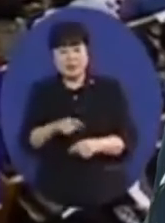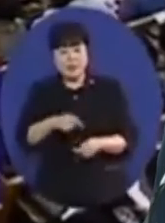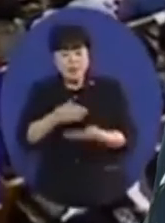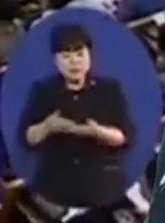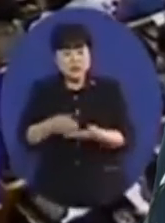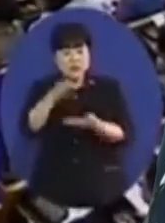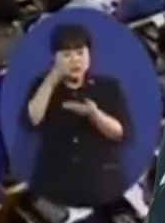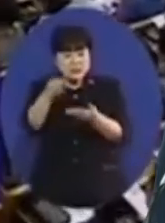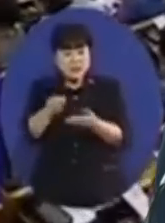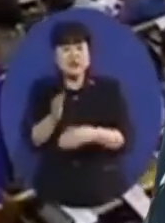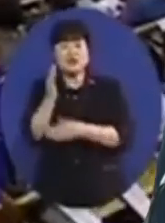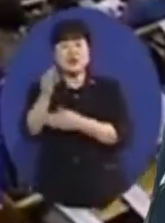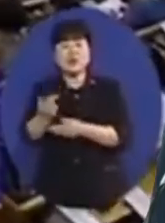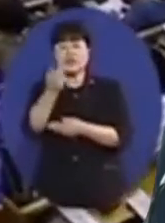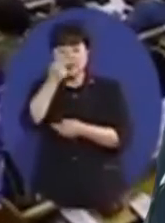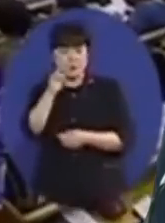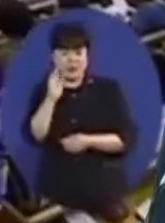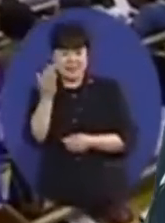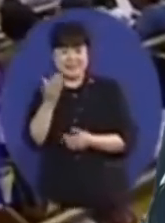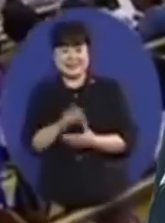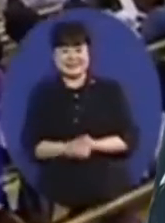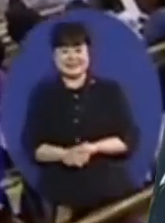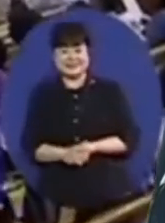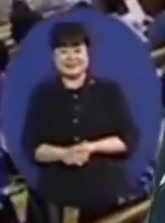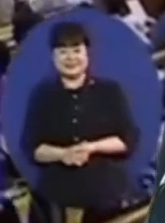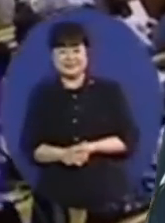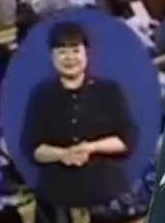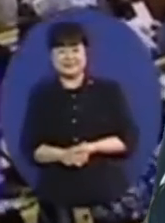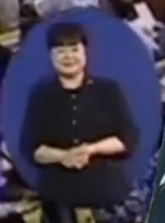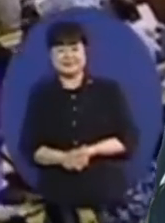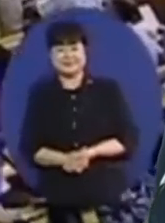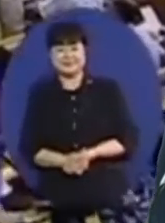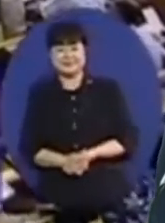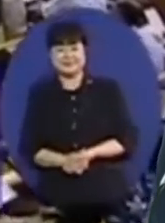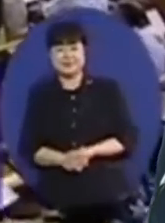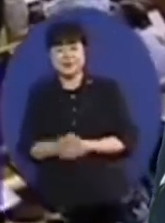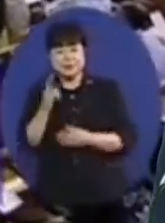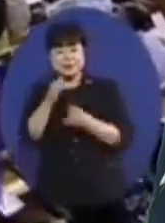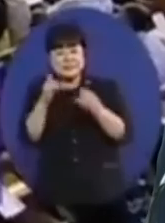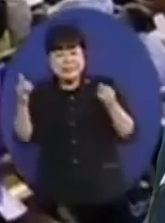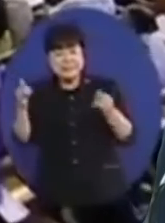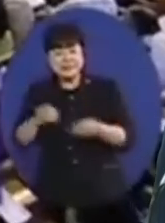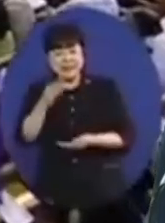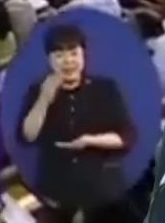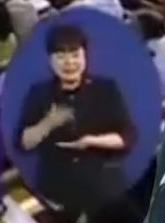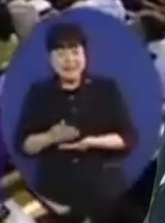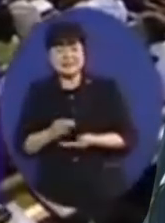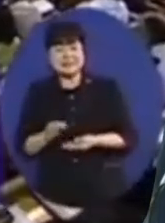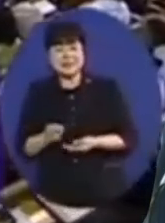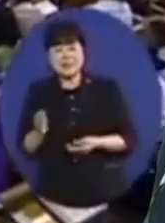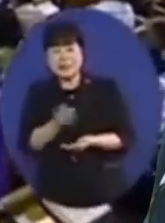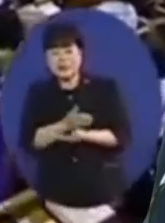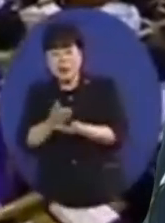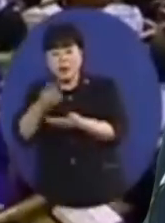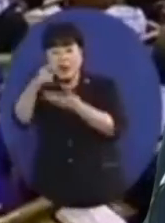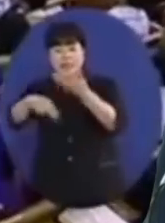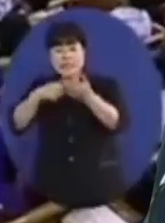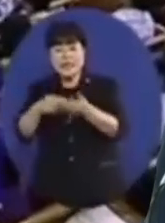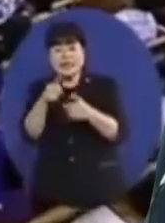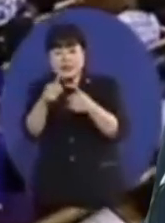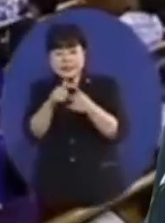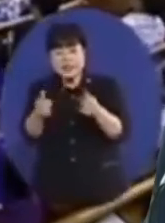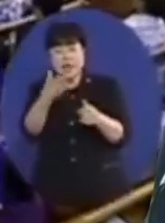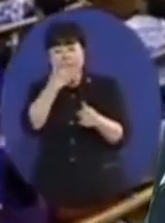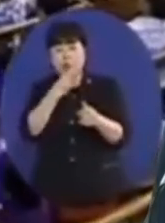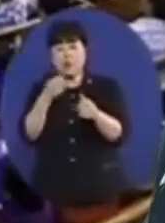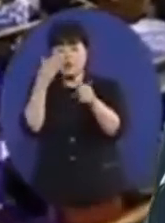제물과 영광과 생명인 일은 시편 115편 13절에 높은 사람이나 낮은 사람을 막론하고 야훼를